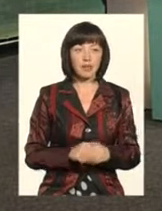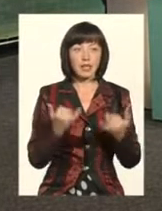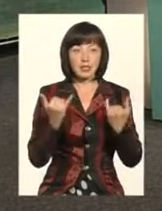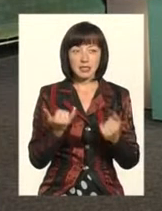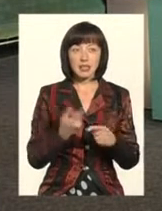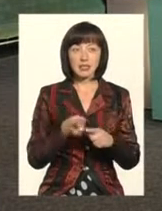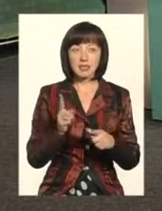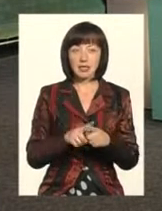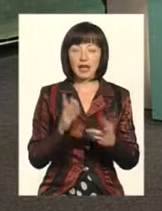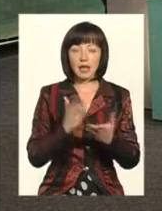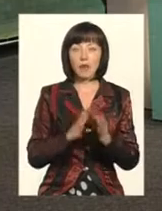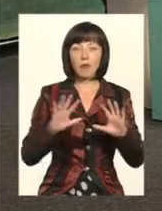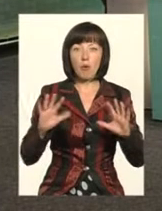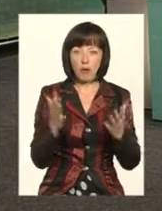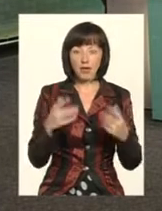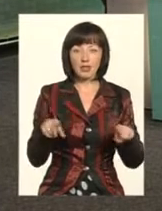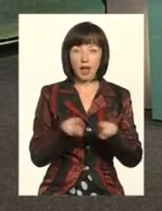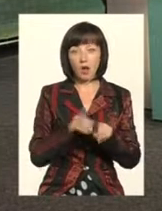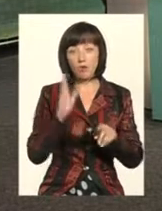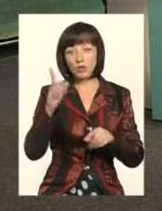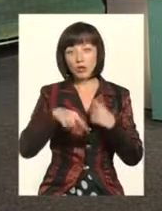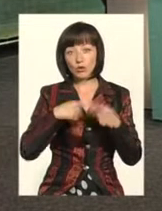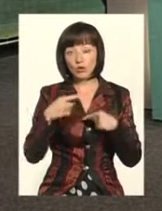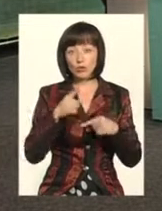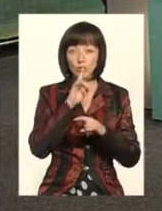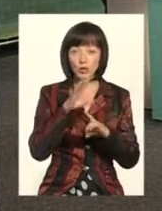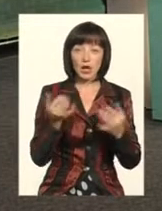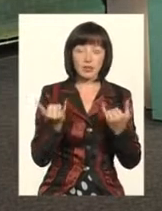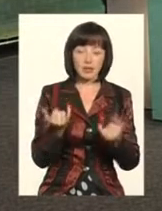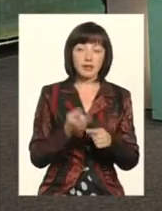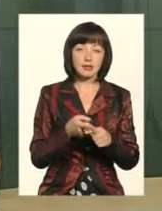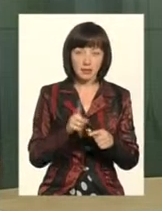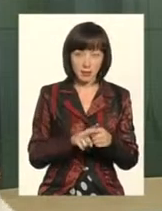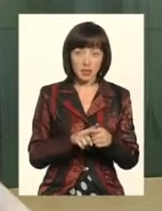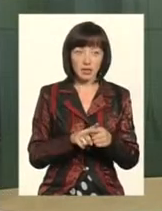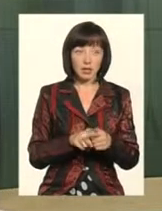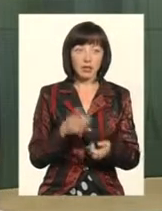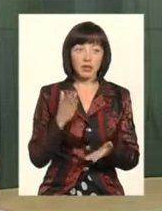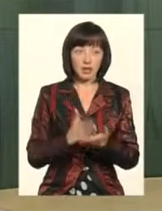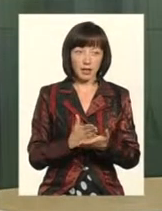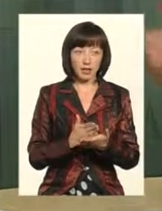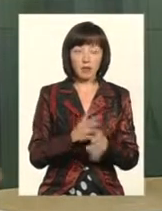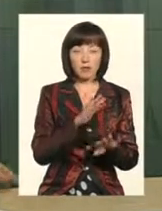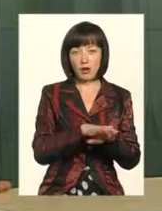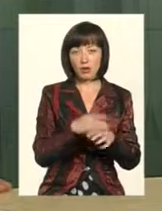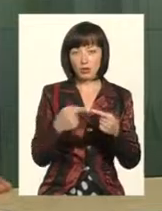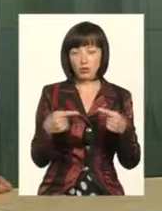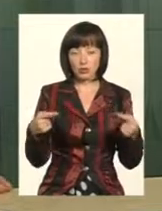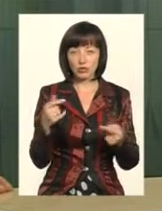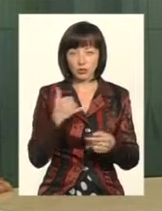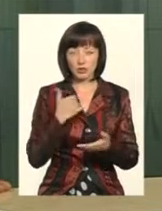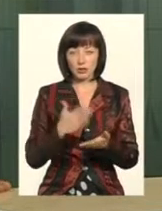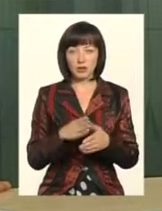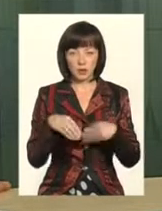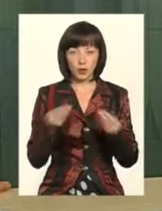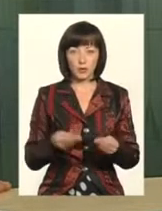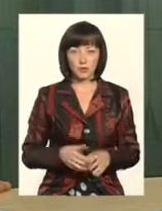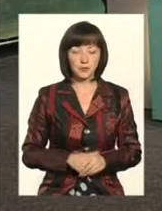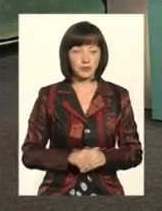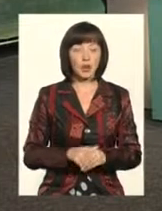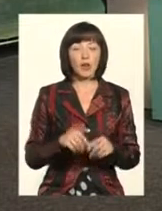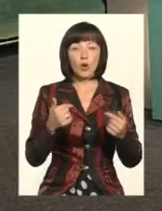от якраз є момент, поки не знаю, буде на другий чи не буде. А зараз це є. Сбербанки, інші банки наші дають. Я хочу сказати, що в